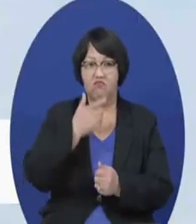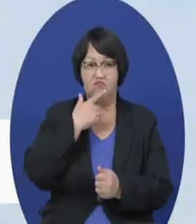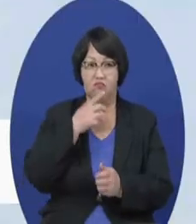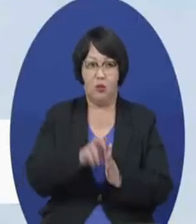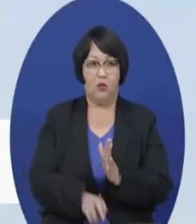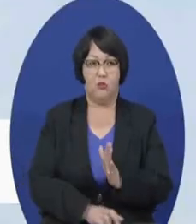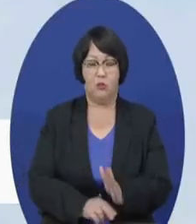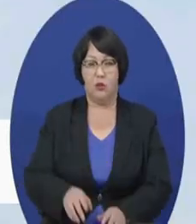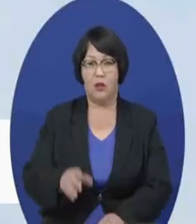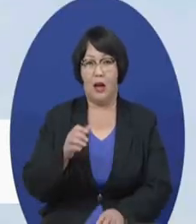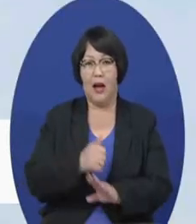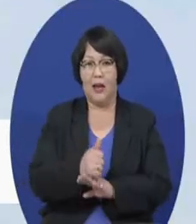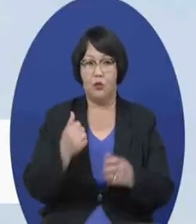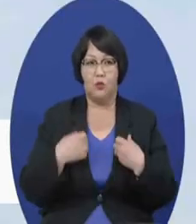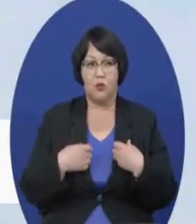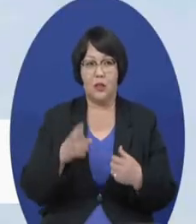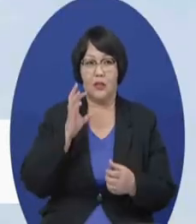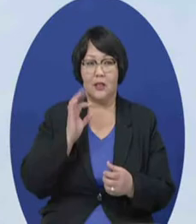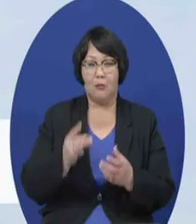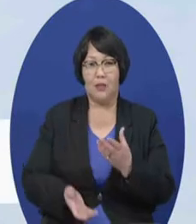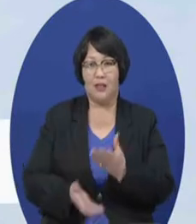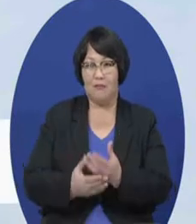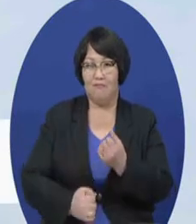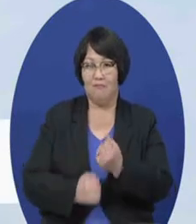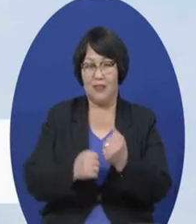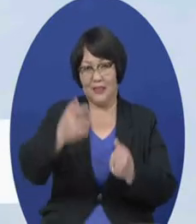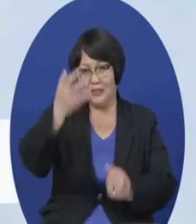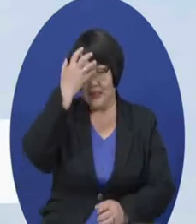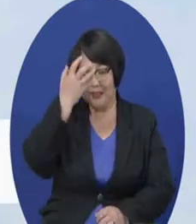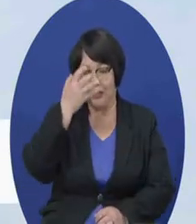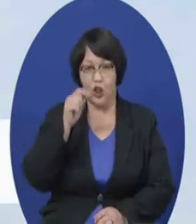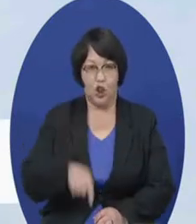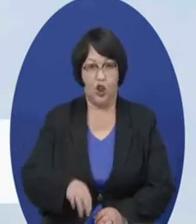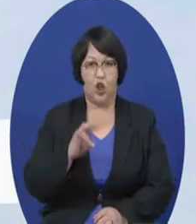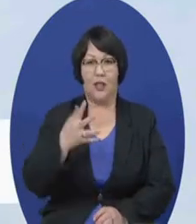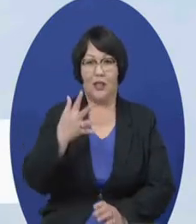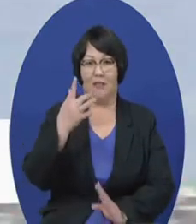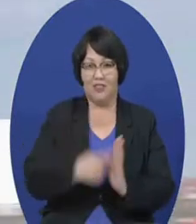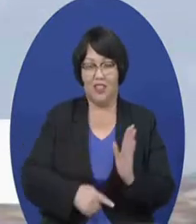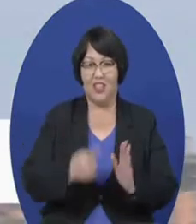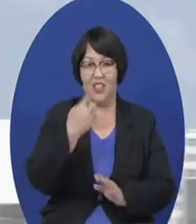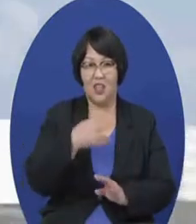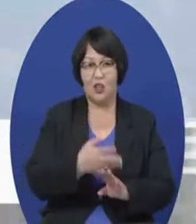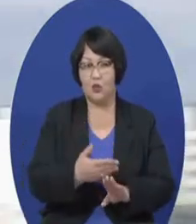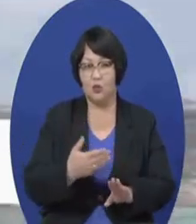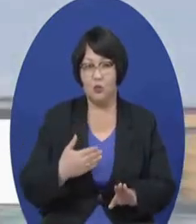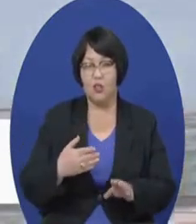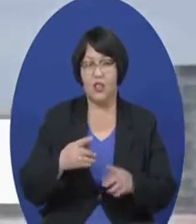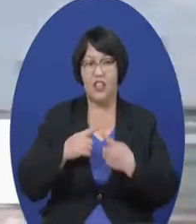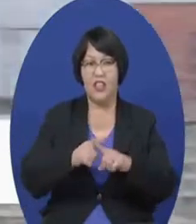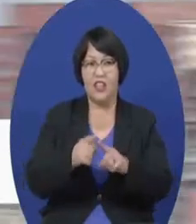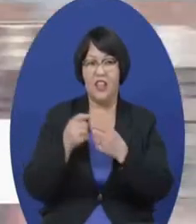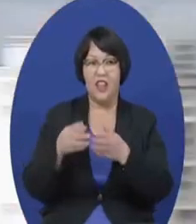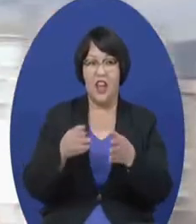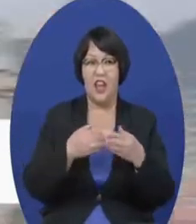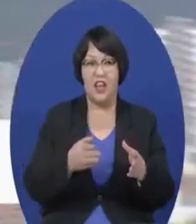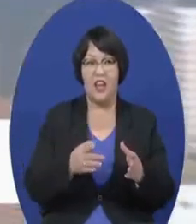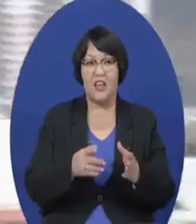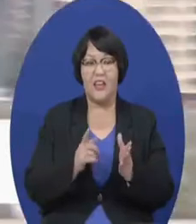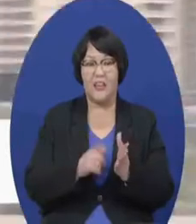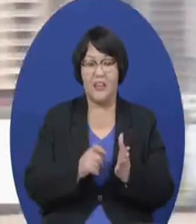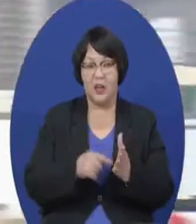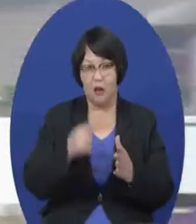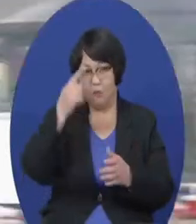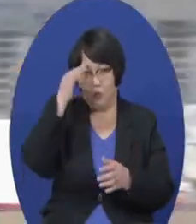шүү. За аялал жуулчлалын салбарынхныг хөл дээр нь босгохын тулд засгийн газар энэ оны 5 дугаар сарын 1 гэхэд хилээ нээх хэрэгтэй гэж Монголын